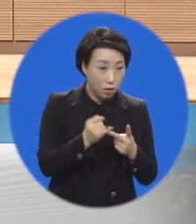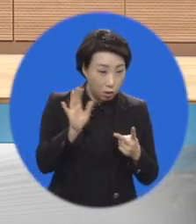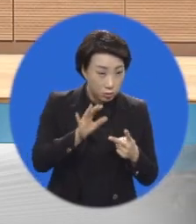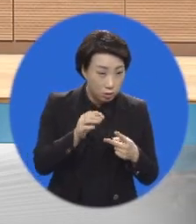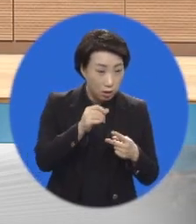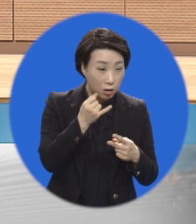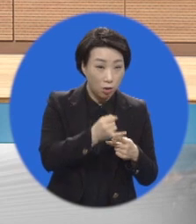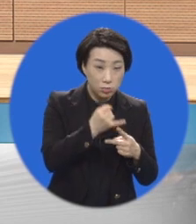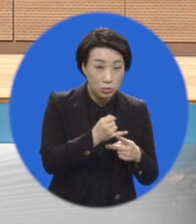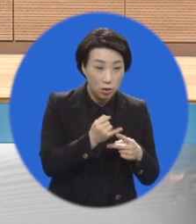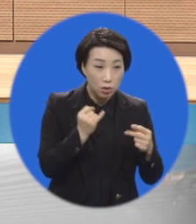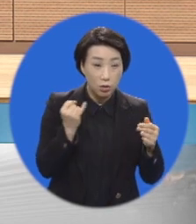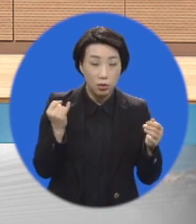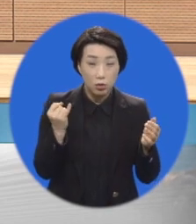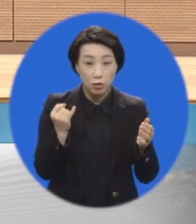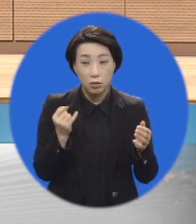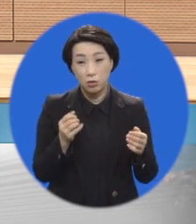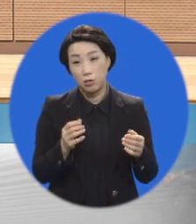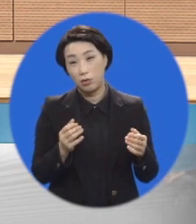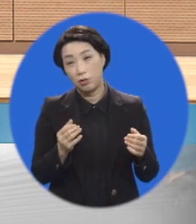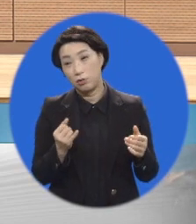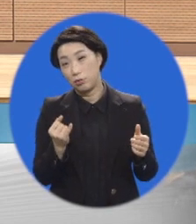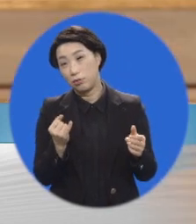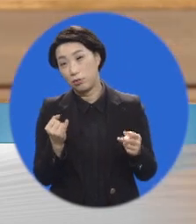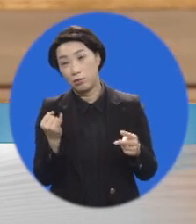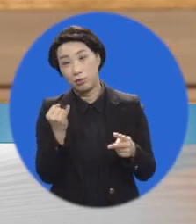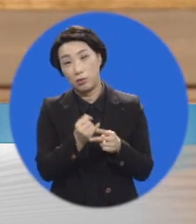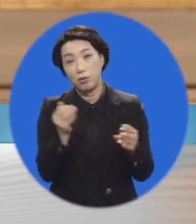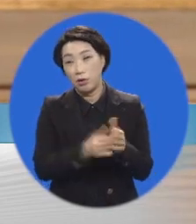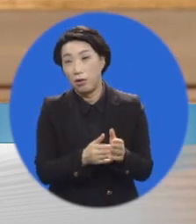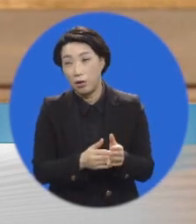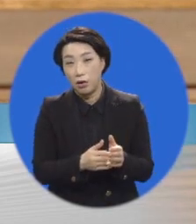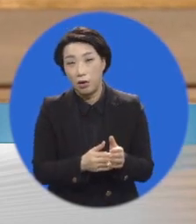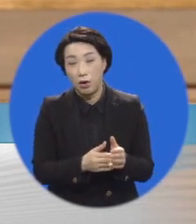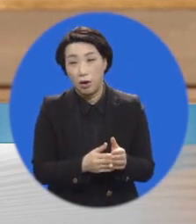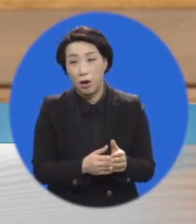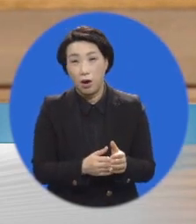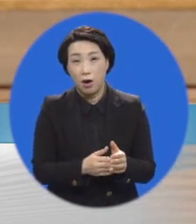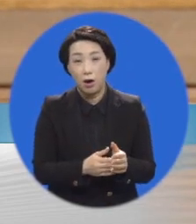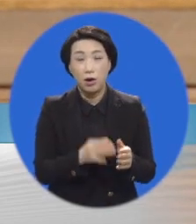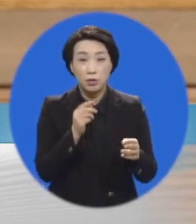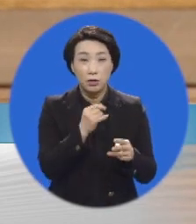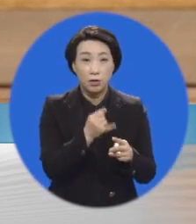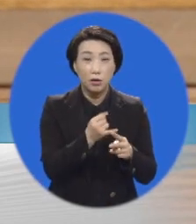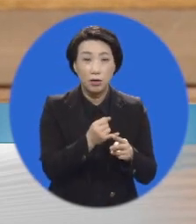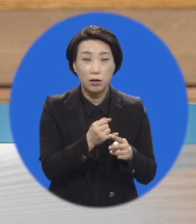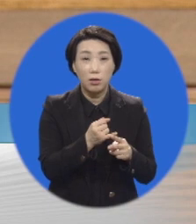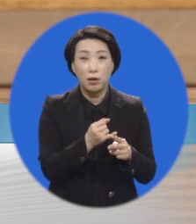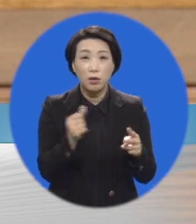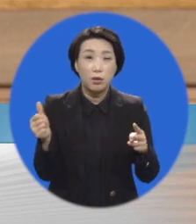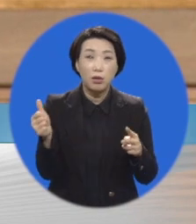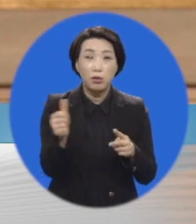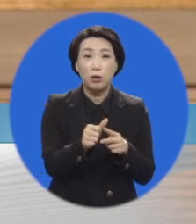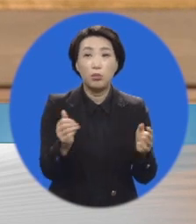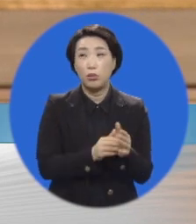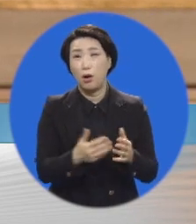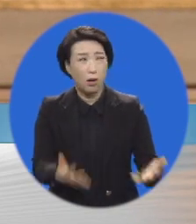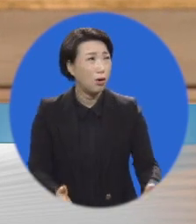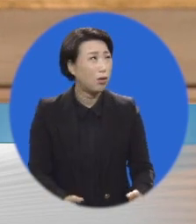참말로 어찌 이런 일이 벌어지는가. 막 야곱이가 해삼촌 이럴 수가 있습니까?